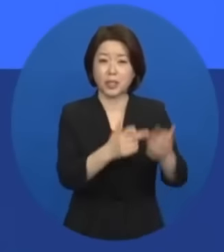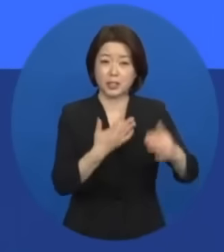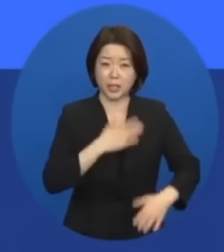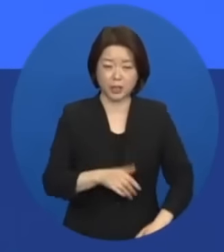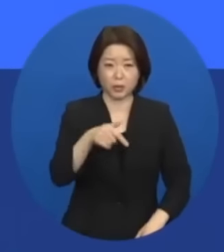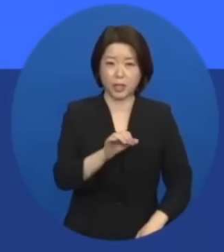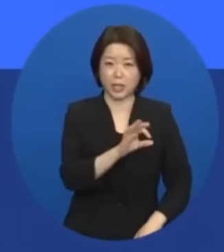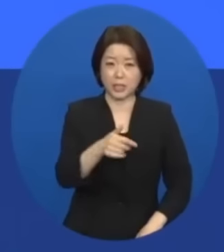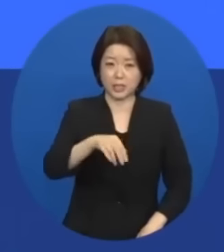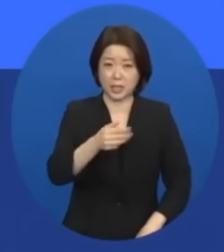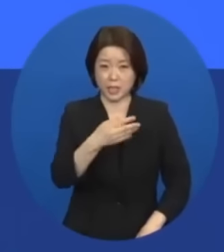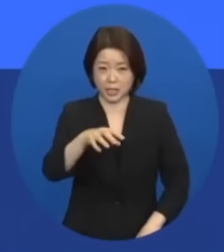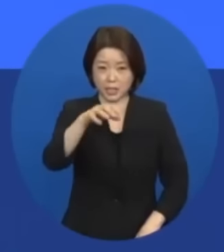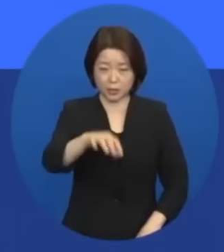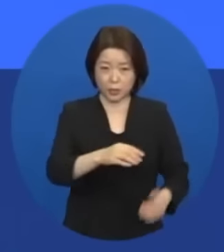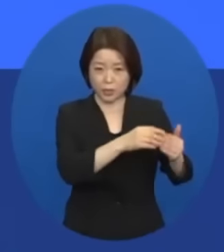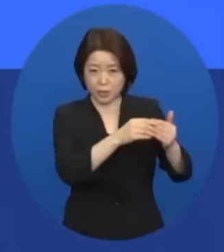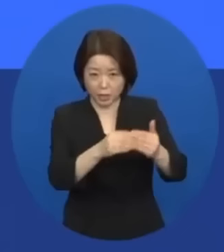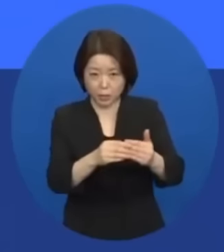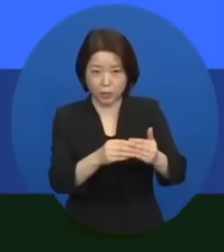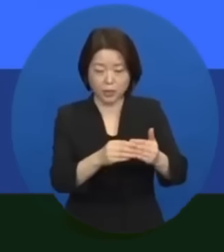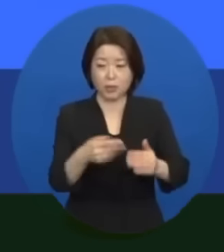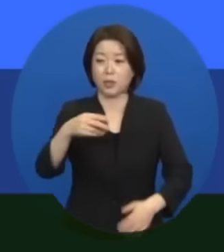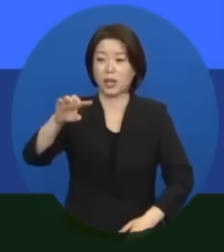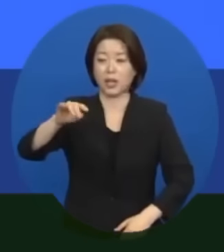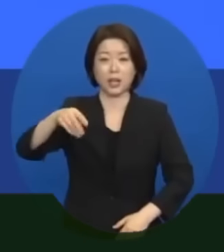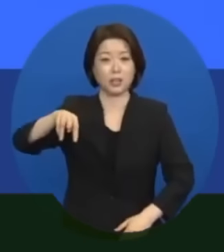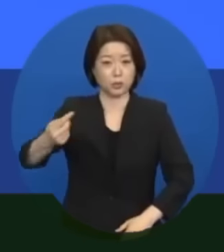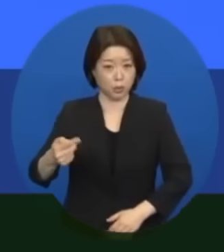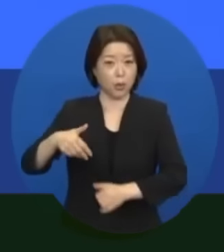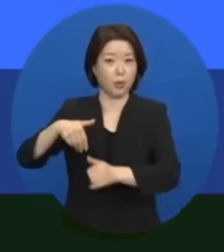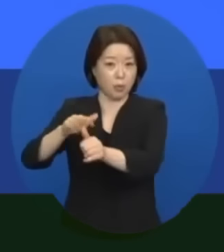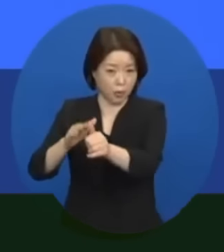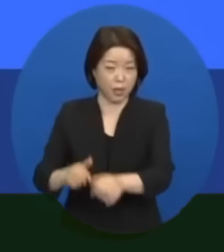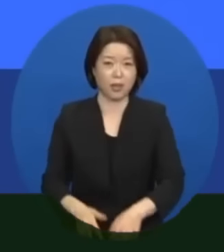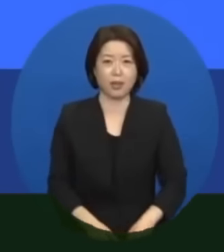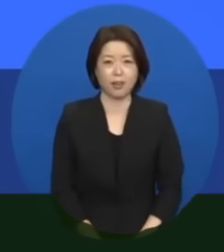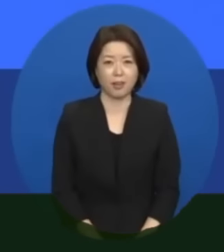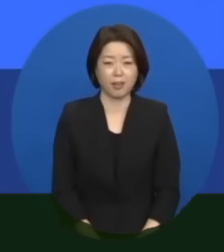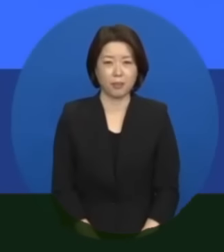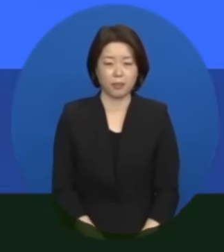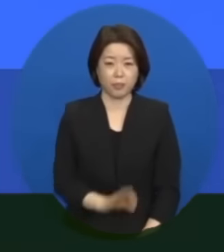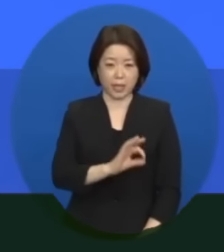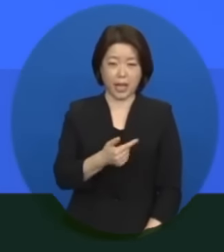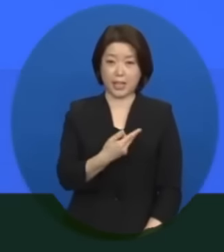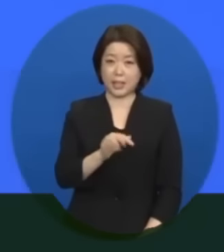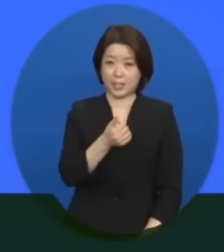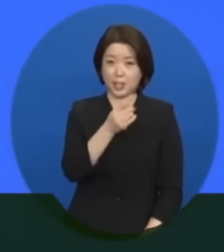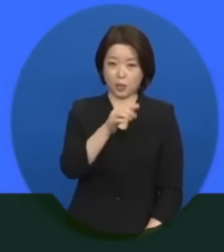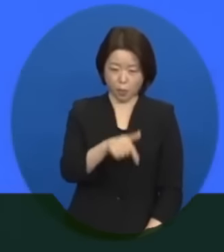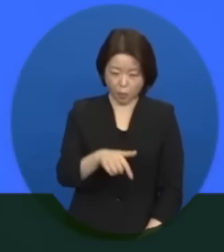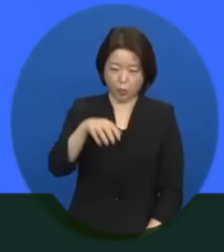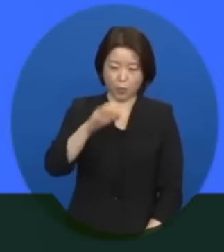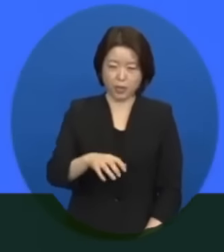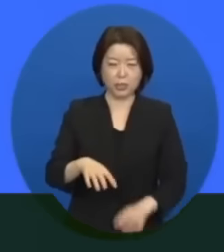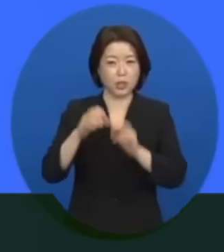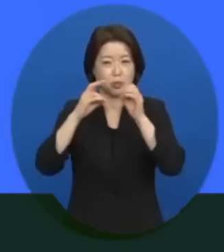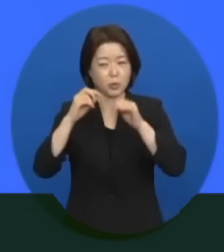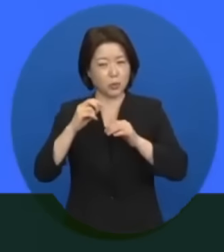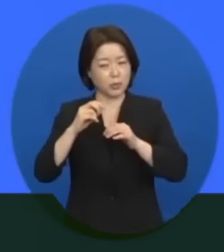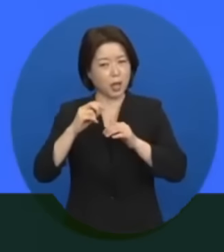데리고 내려가서 다소로 보내니라 여러분 이제 간 다음에 다시 이제 안디옥에서 선교사로 부름 받기까지